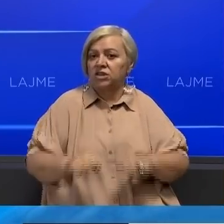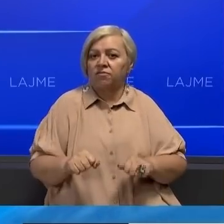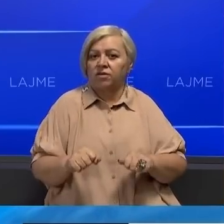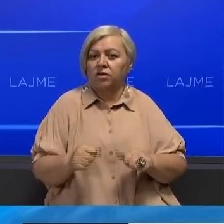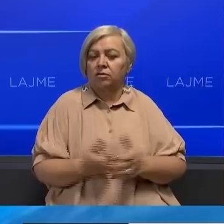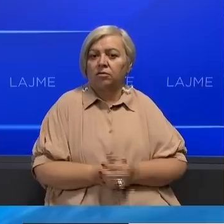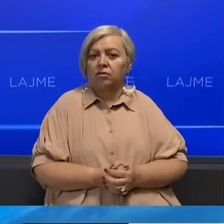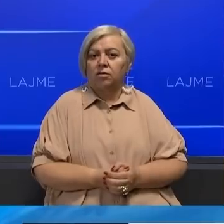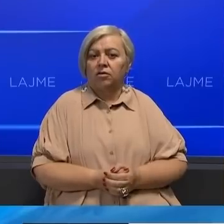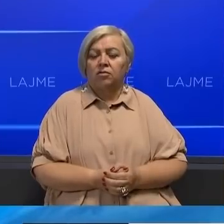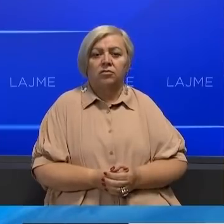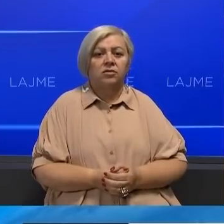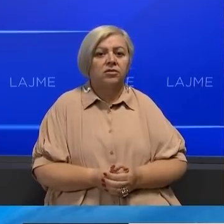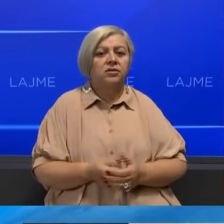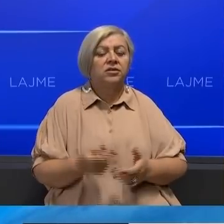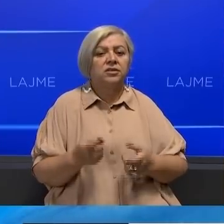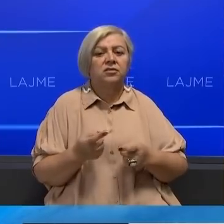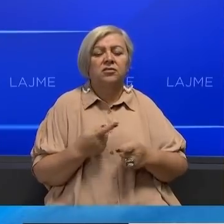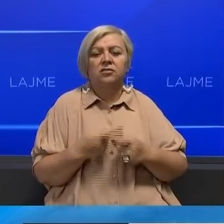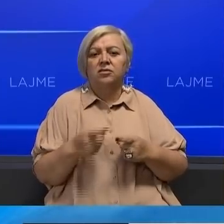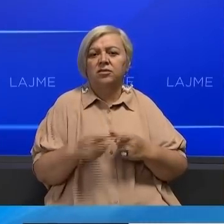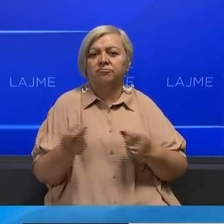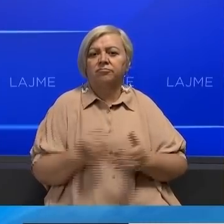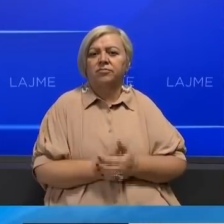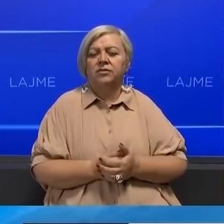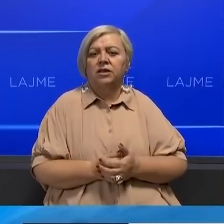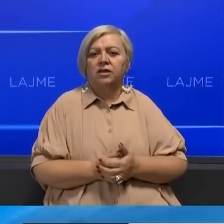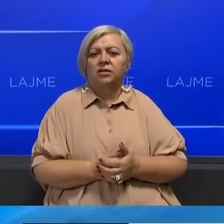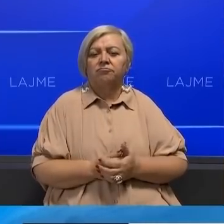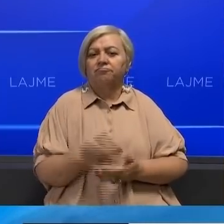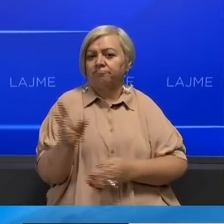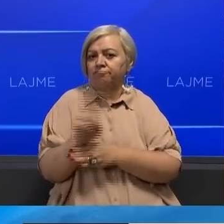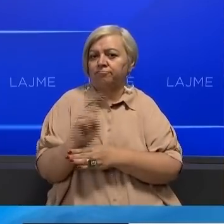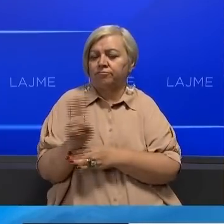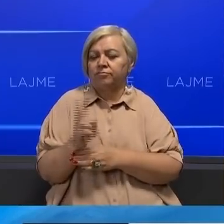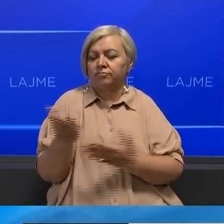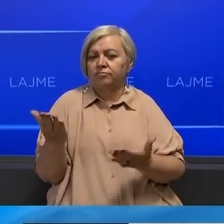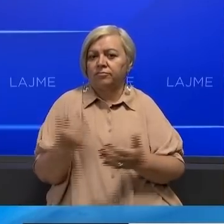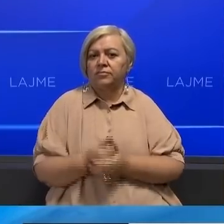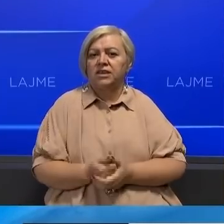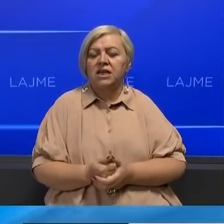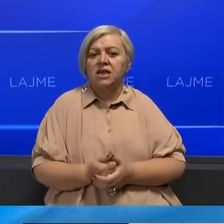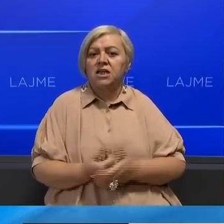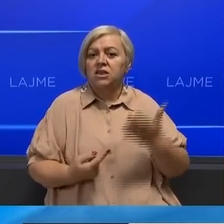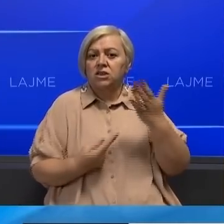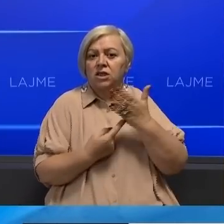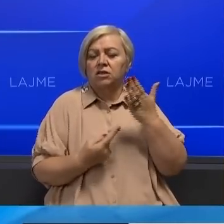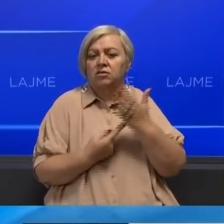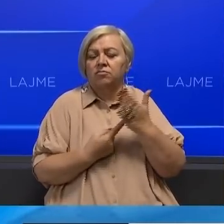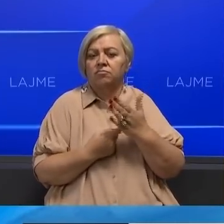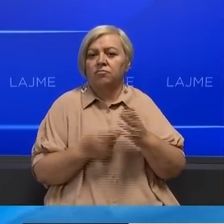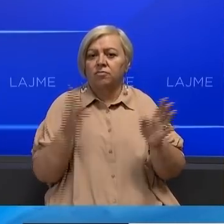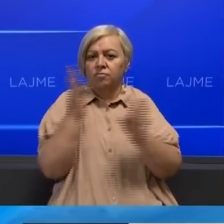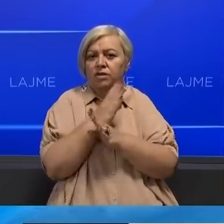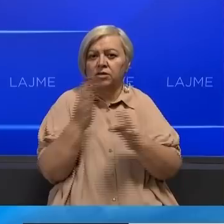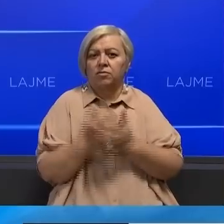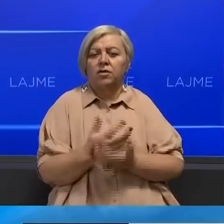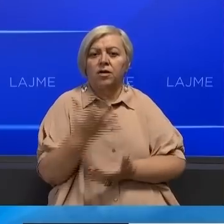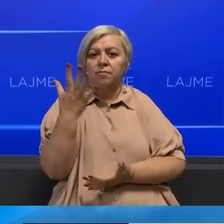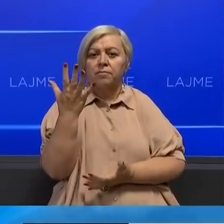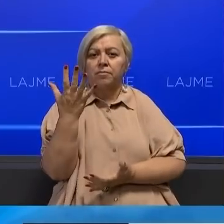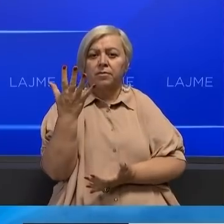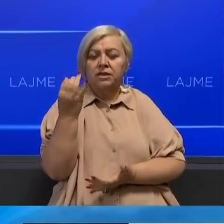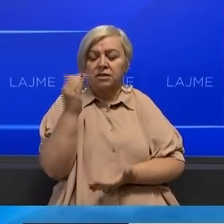qeverit autoritare, të cilat kanë kesh përdorur masivisht sistemin Pegasus, për mes të cilit janë përgjuar më shumë se